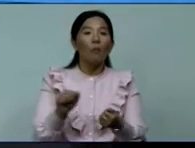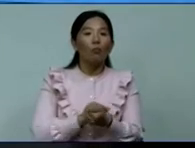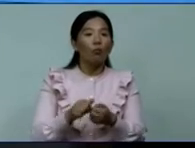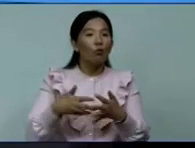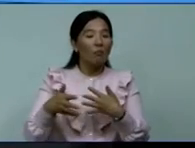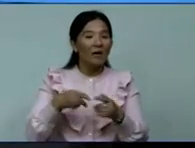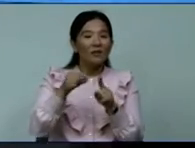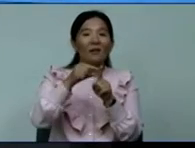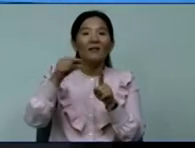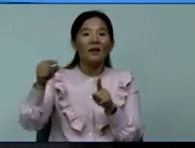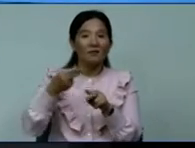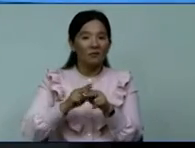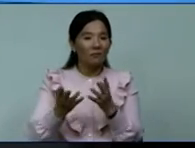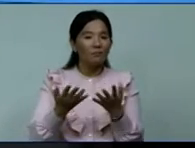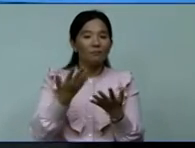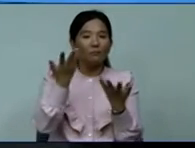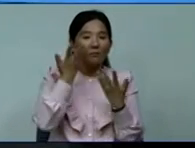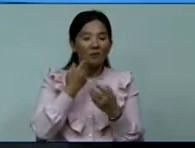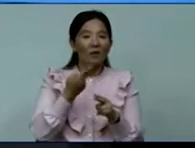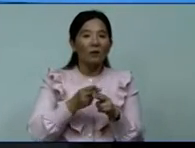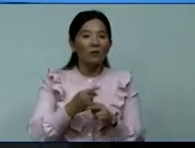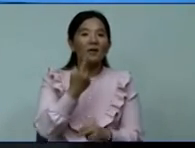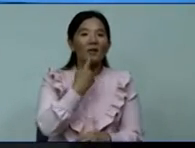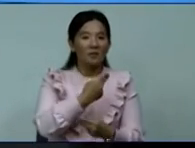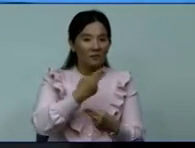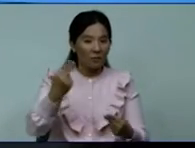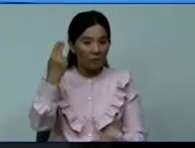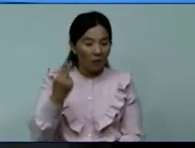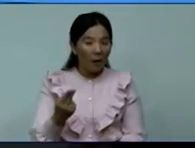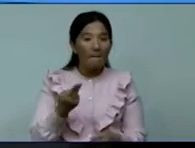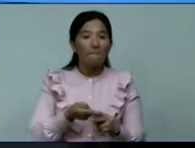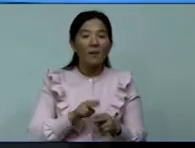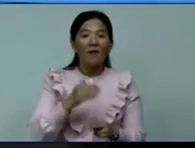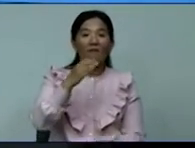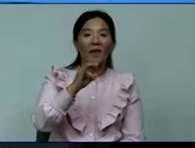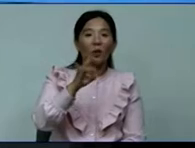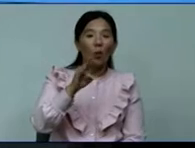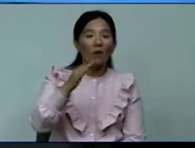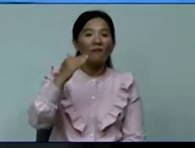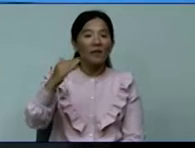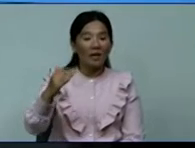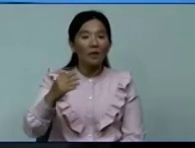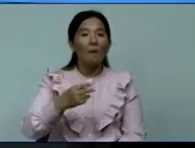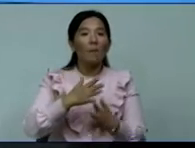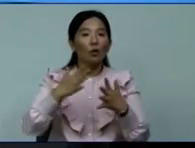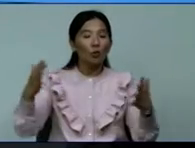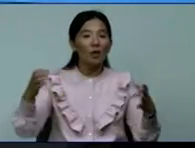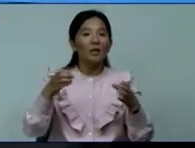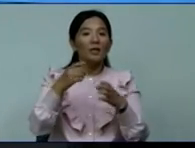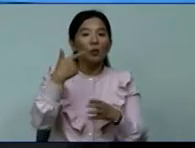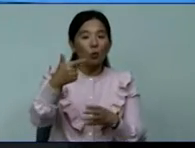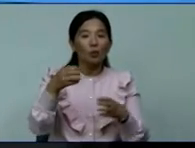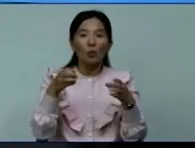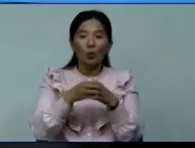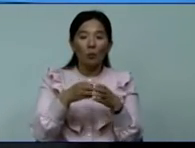нас лакмусовая краснеет, а вы помните, что фенолфталеин при большом содержании гидроксогрупп